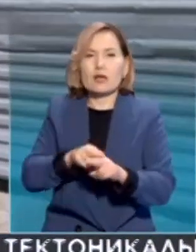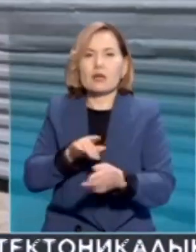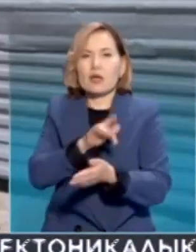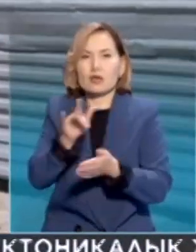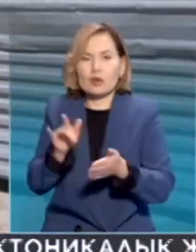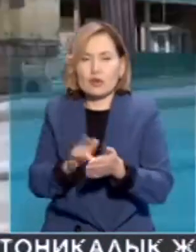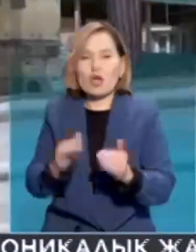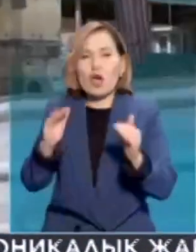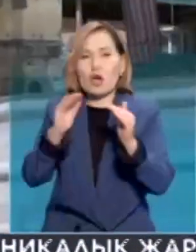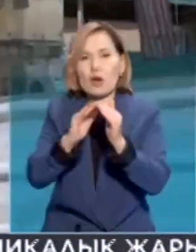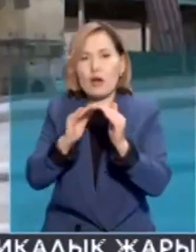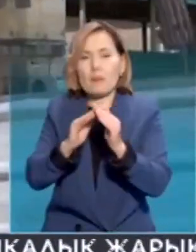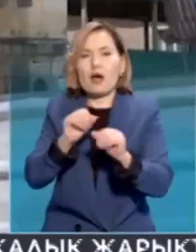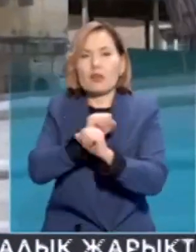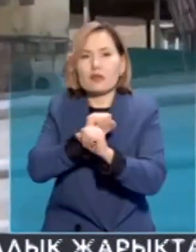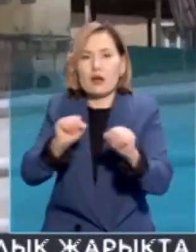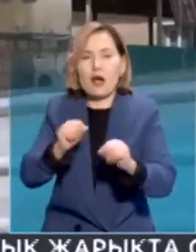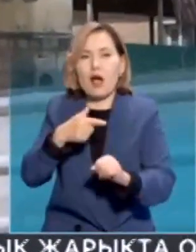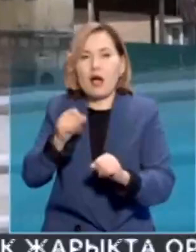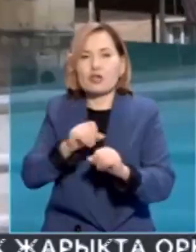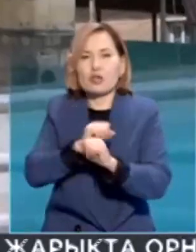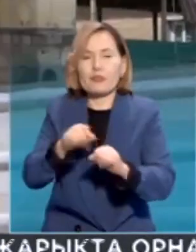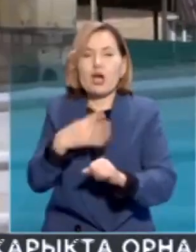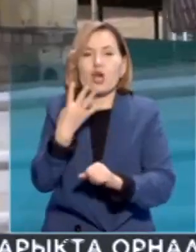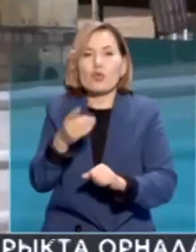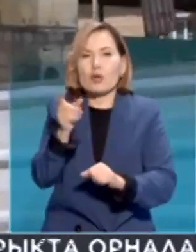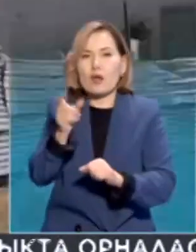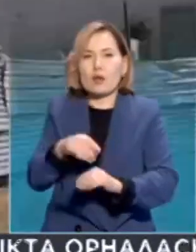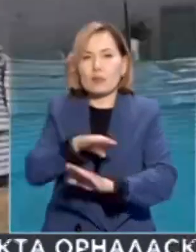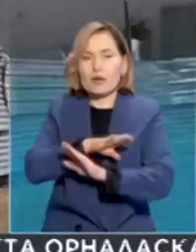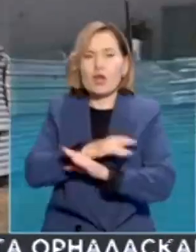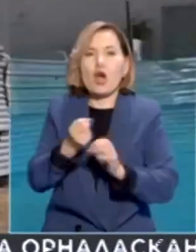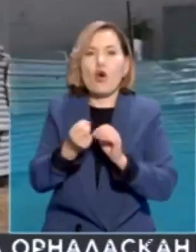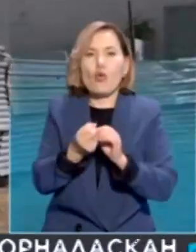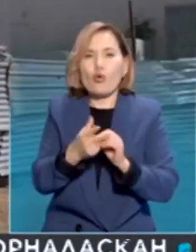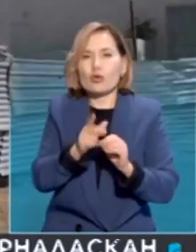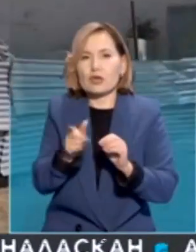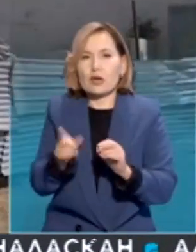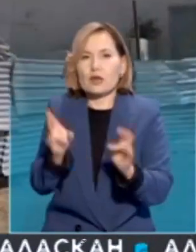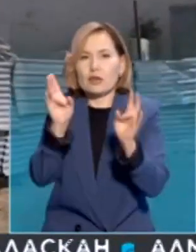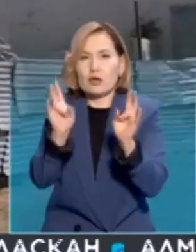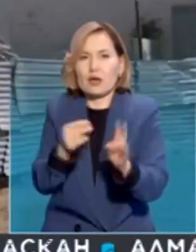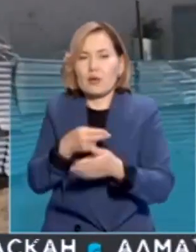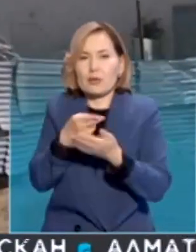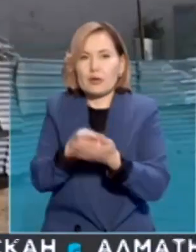Жаңаөзен қаласында тұрғын үйде болған газ жарылысынан 4 адам қаза тауып, 13 тұрғын түрлі дене